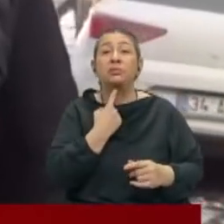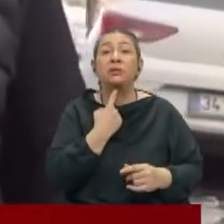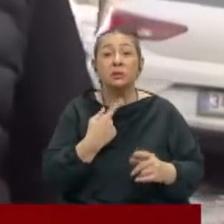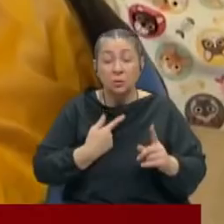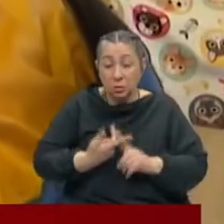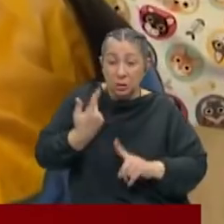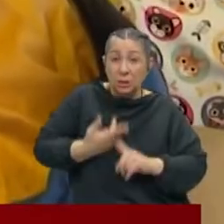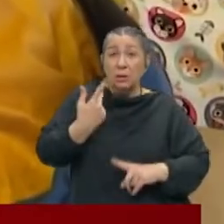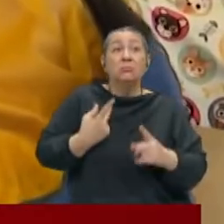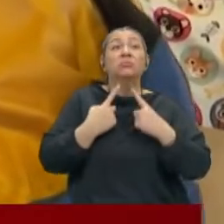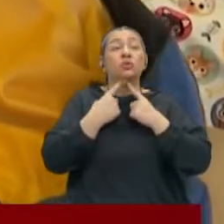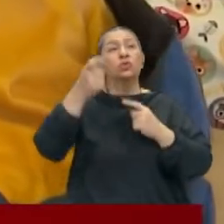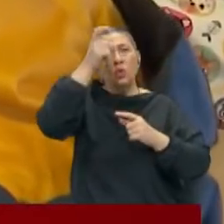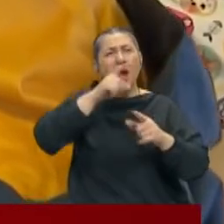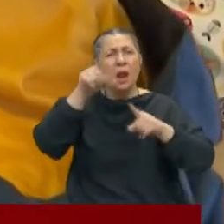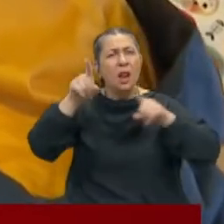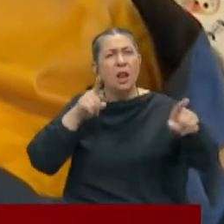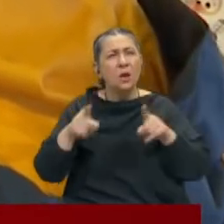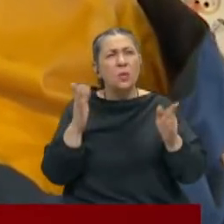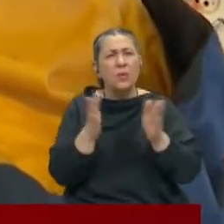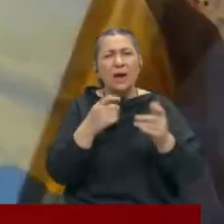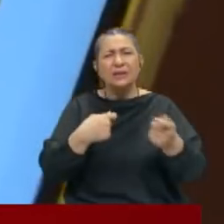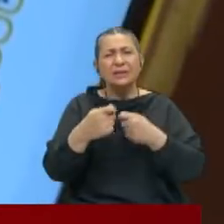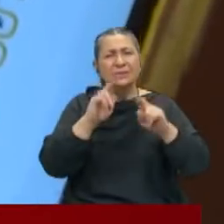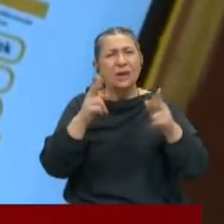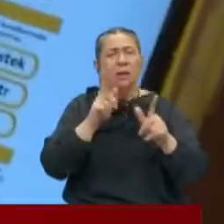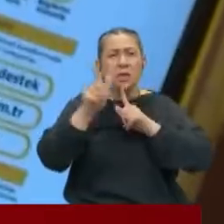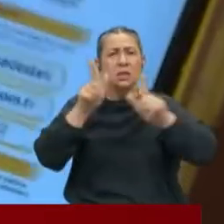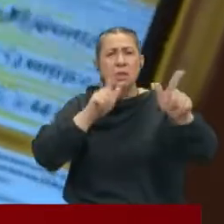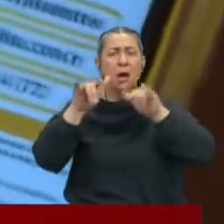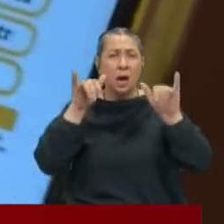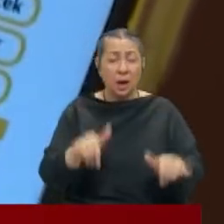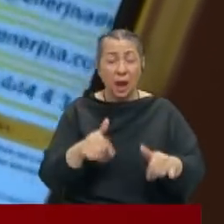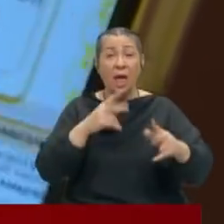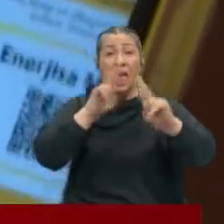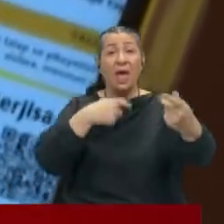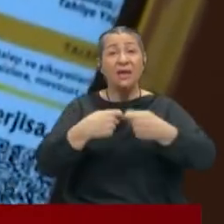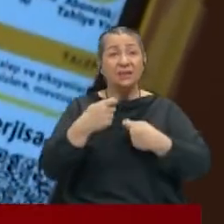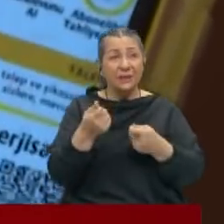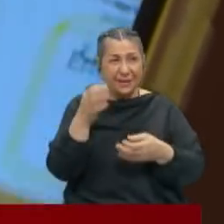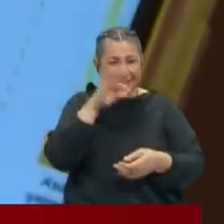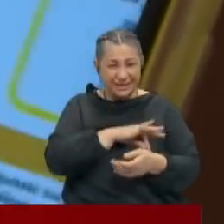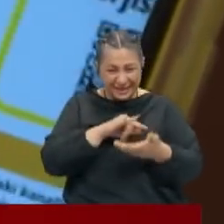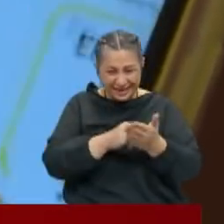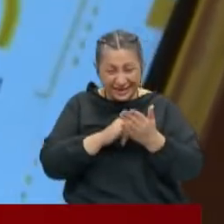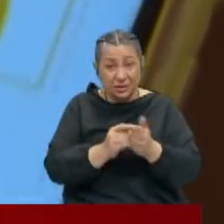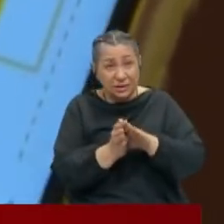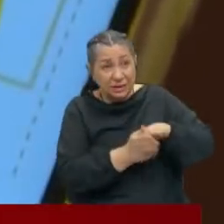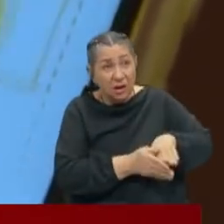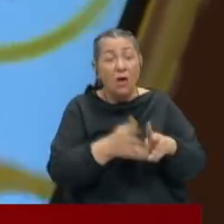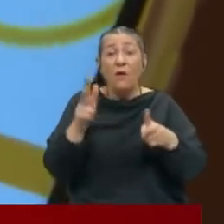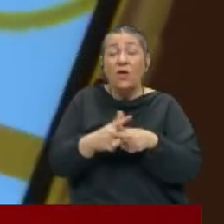var, soygun var. Türkiye'nin dört bir yanında küçük işletmelerden aynı ses yükseliyor. Esnaf kazandığı parayla geçinmeyi bir yana